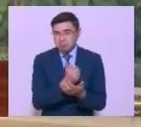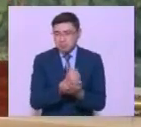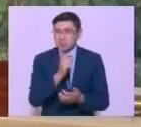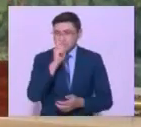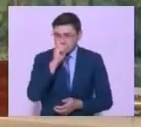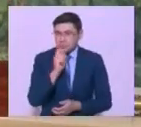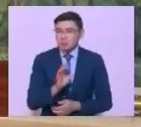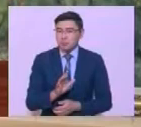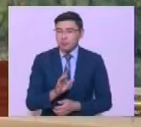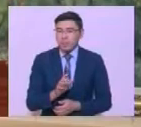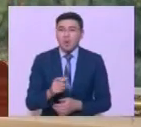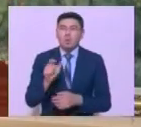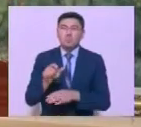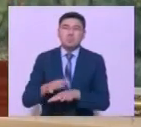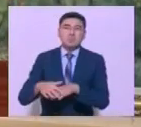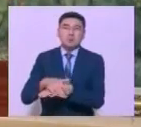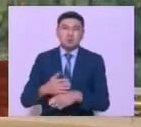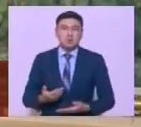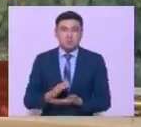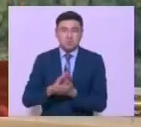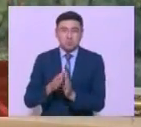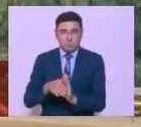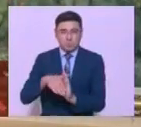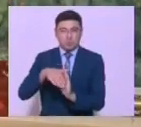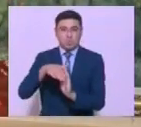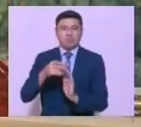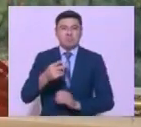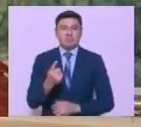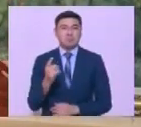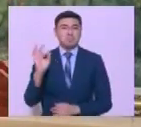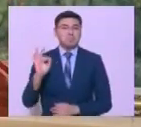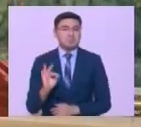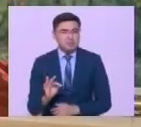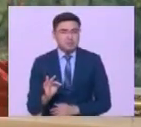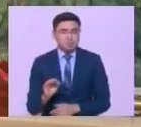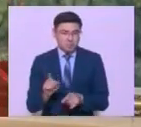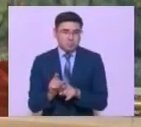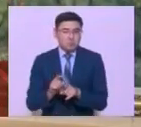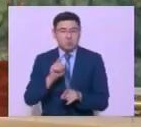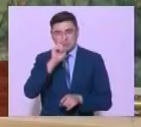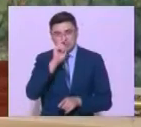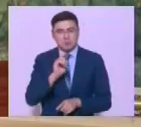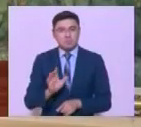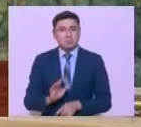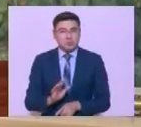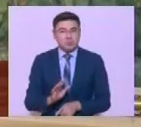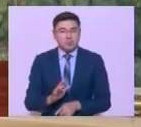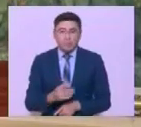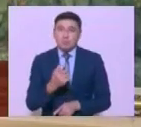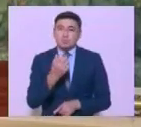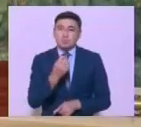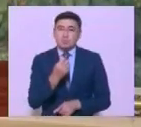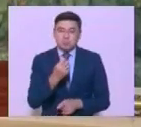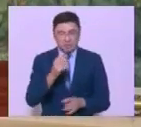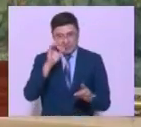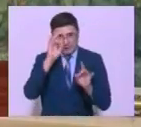деп айтуға болады. Халықтың әл-ауқатын көтеру деңгейі 21% шегінде. Ол да бір үлкен көрсеткіштердің бірі. Сосын кедейшіліктің